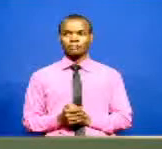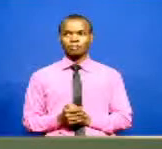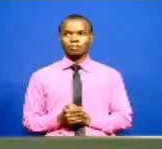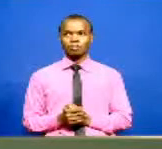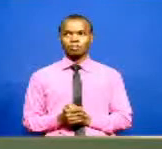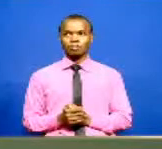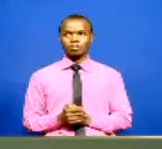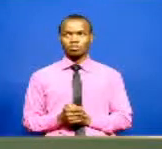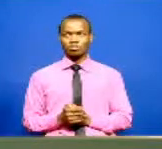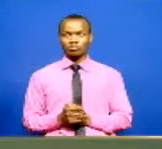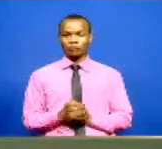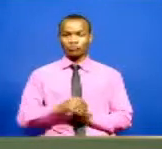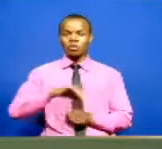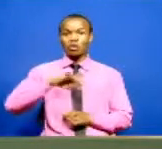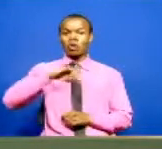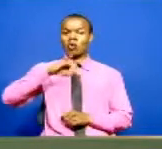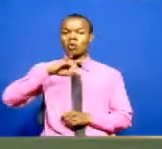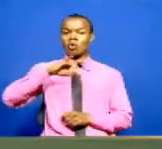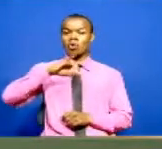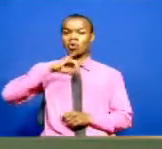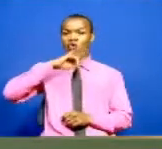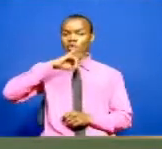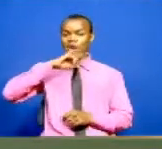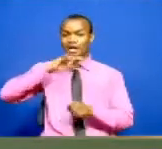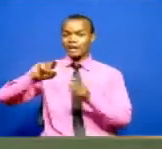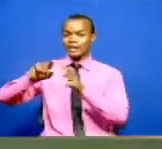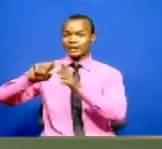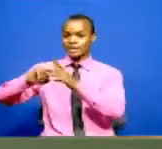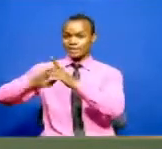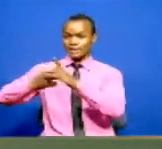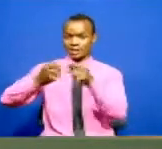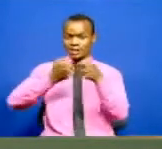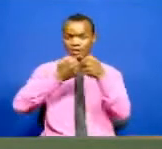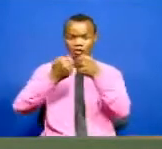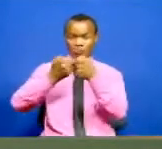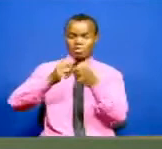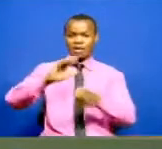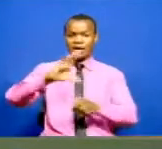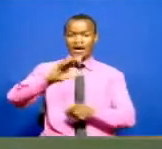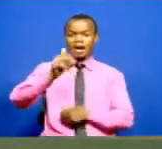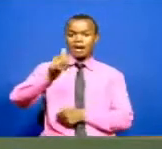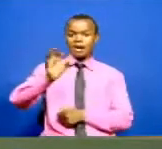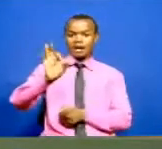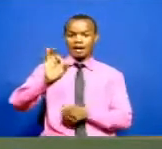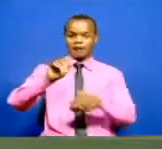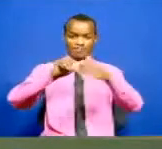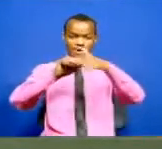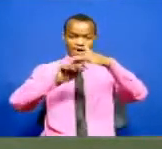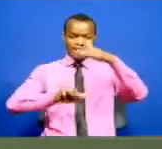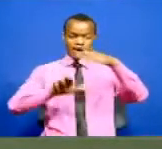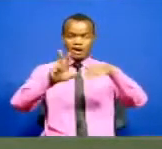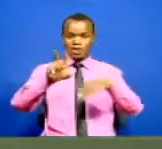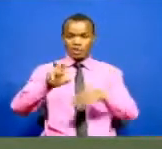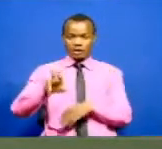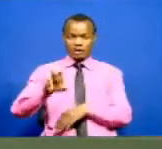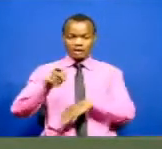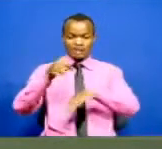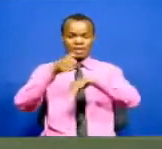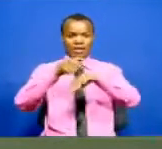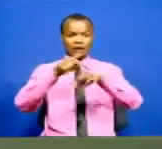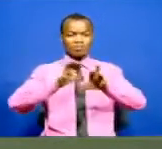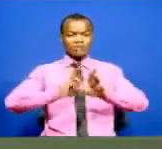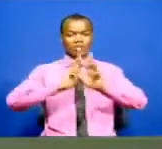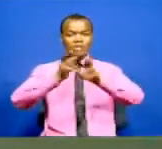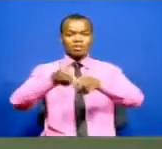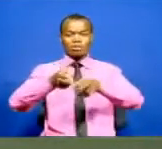Uganda ilianza mashindano ya soka ya kuwania kombe la bara Afrika kwa wachezaji wasiozidi umri wa miaka 20 kwa kuandikisha